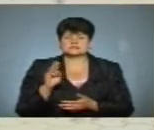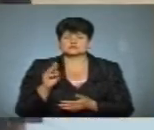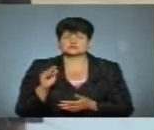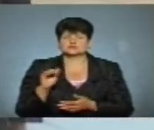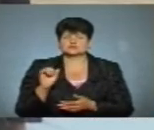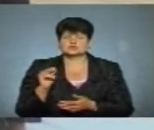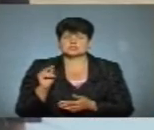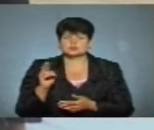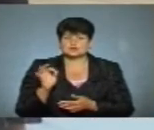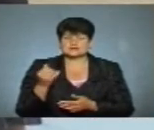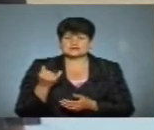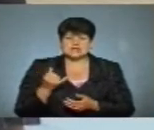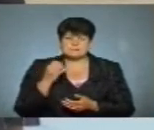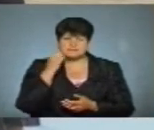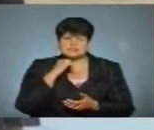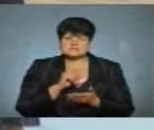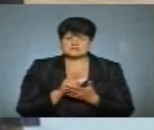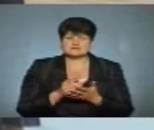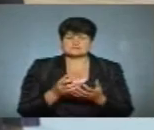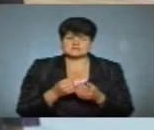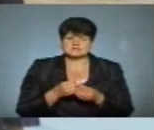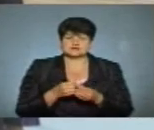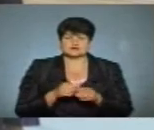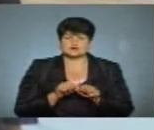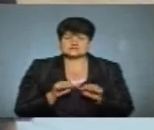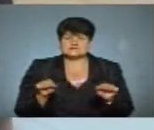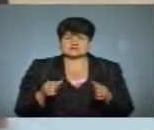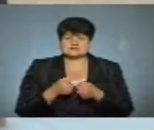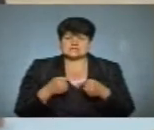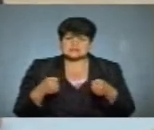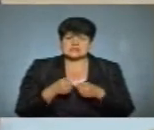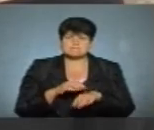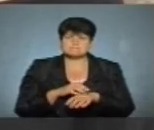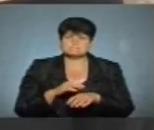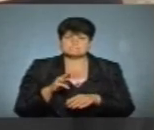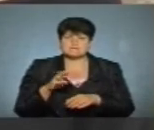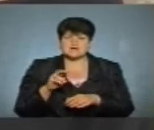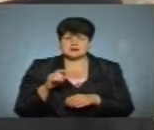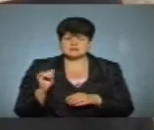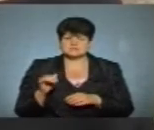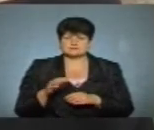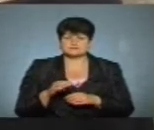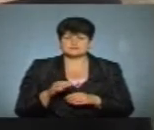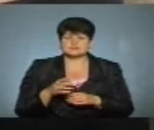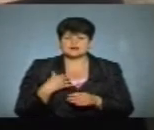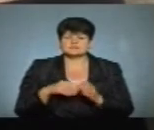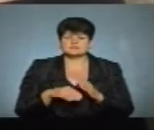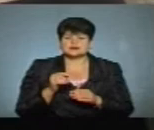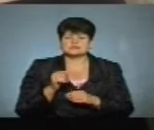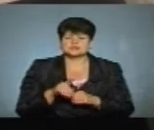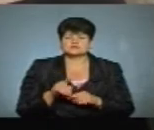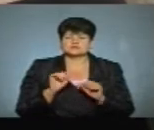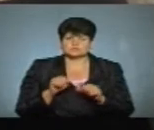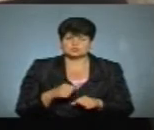для пенсіонерів обрала 15 вправ на гнучкість, баланс і розтягнення м'язів. Я вибираю ті асани, які б вони могли